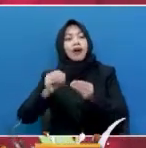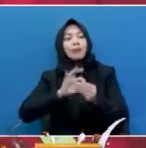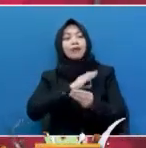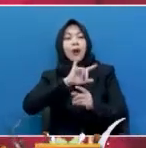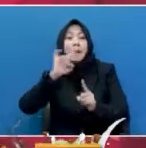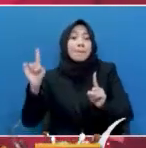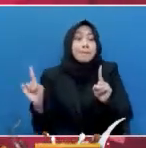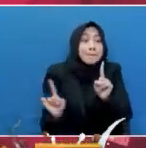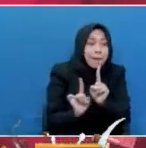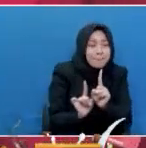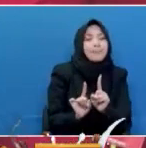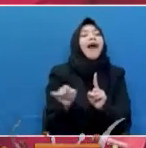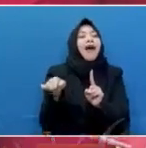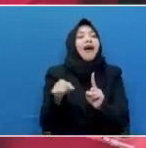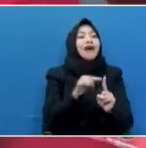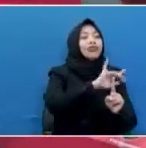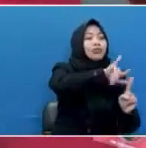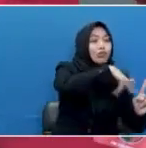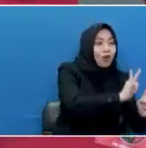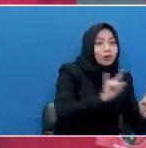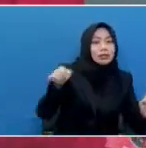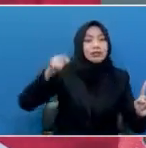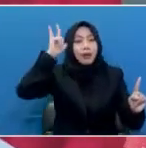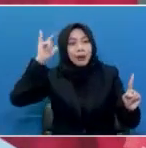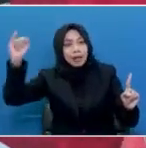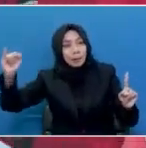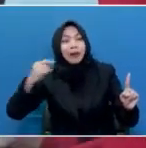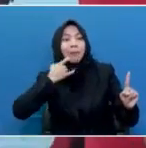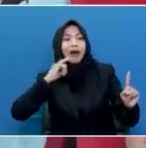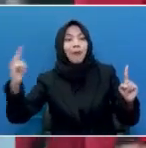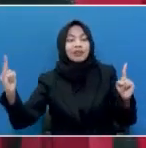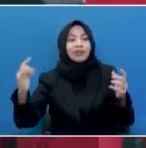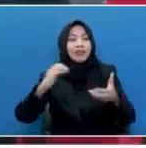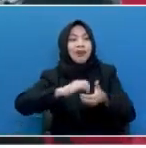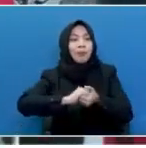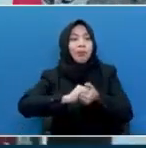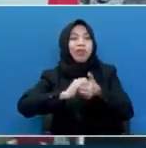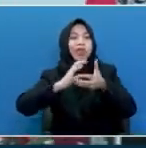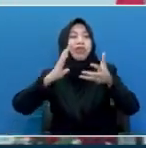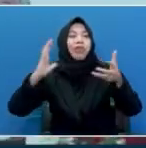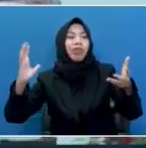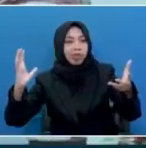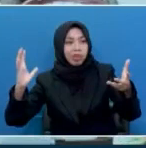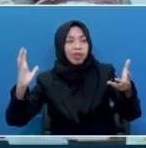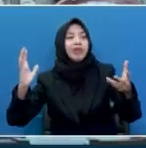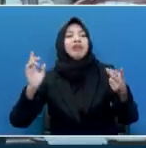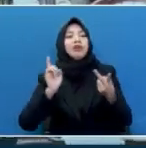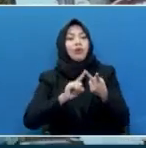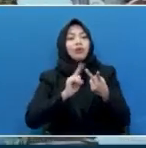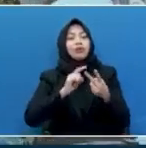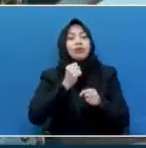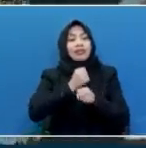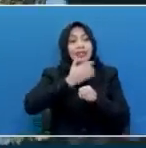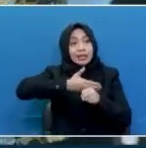bahwa eh dalam konteks Itu Baik Pak Jokowi dan juga Kemudian Mas Gibran tidak lagi memberikan